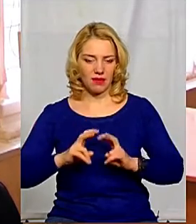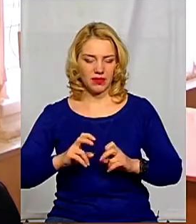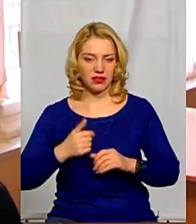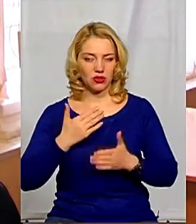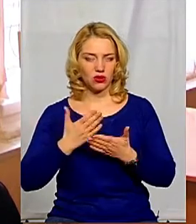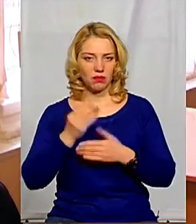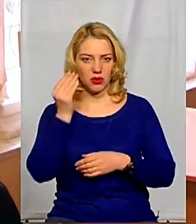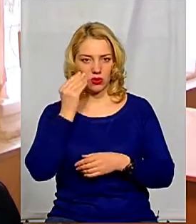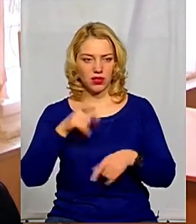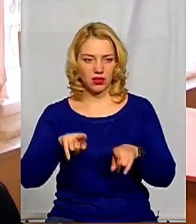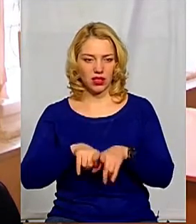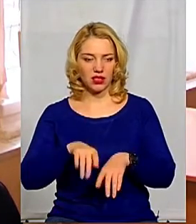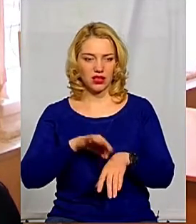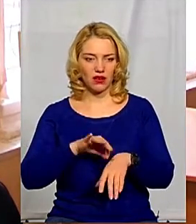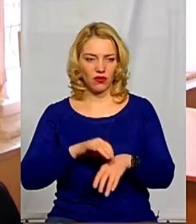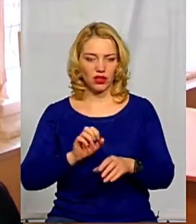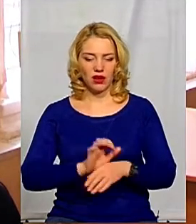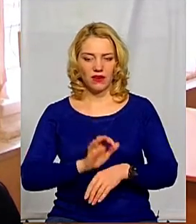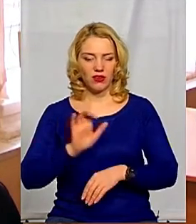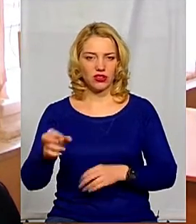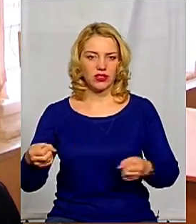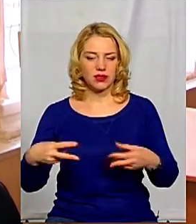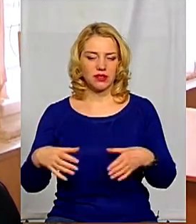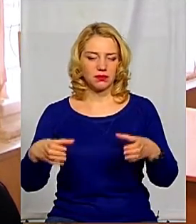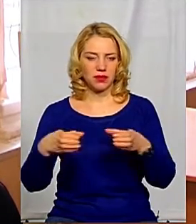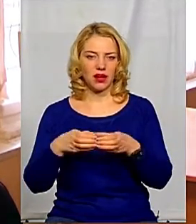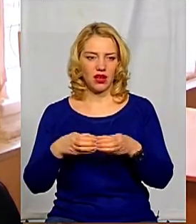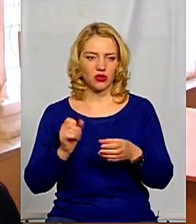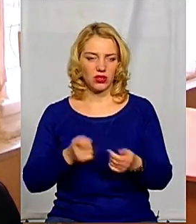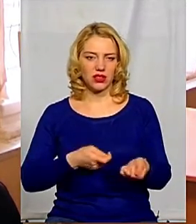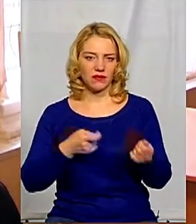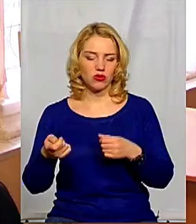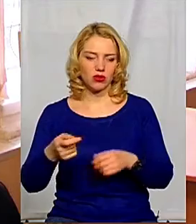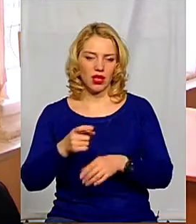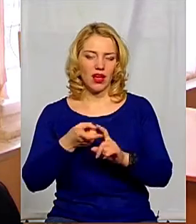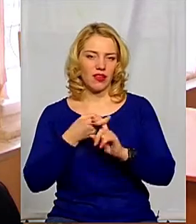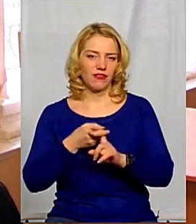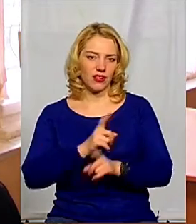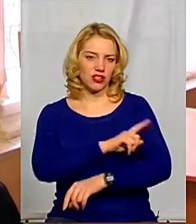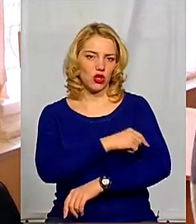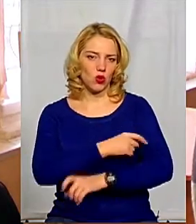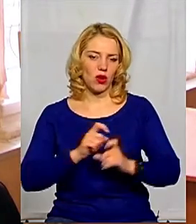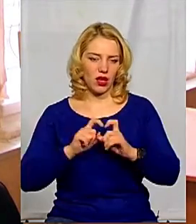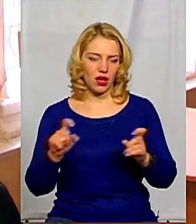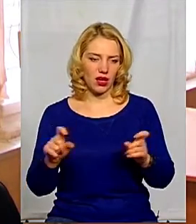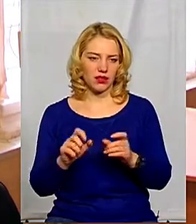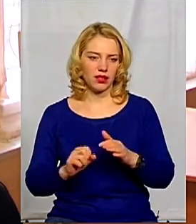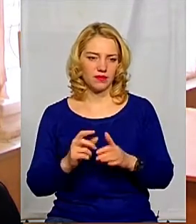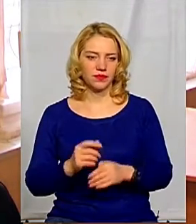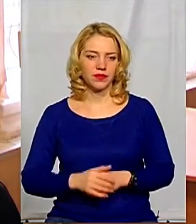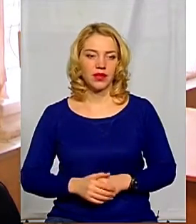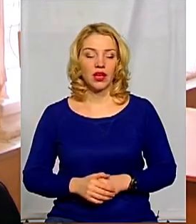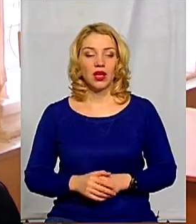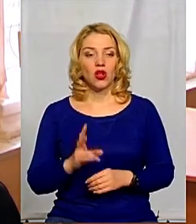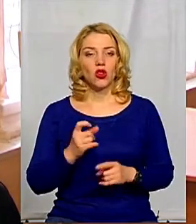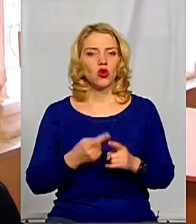захворювання, вони вийшли спецбригади, спецбригада завезе в інфекційну нашу лікарню, яка передбачена госпітальною базою на такі випадки.